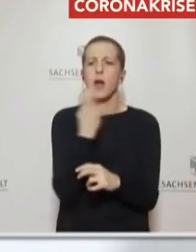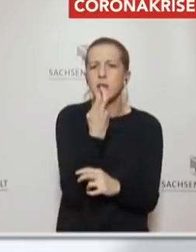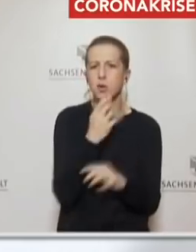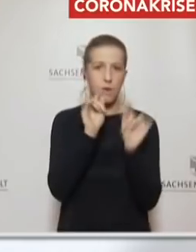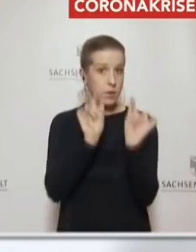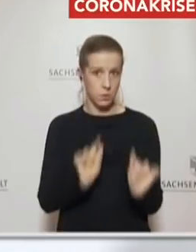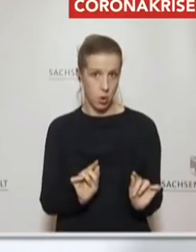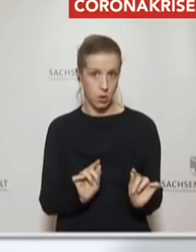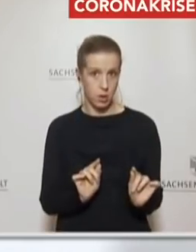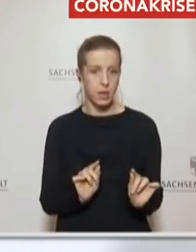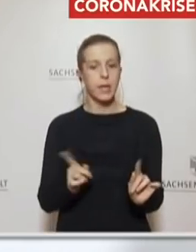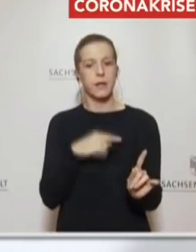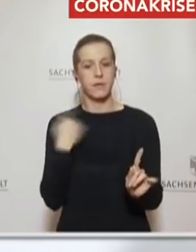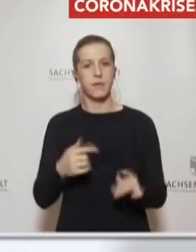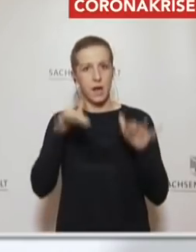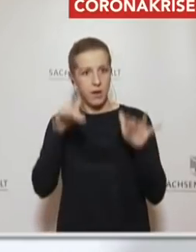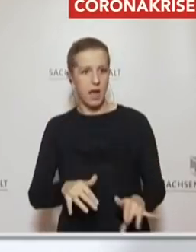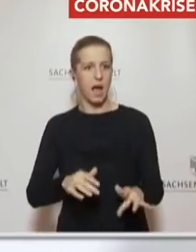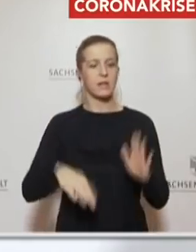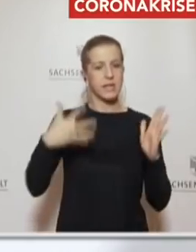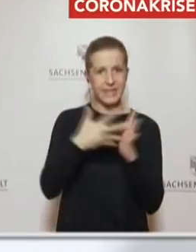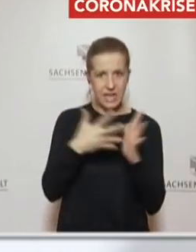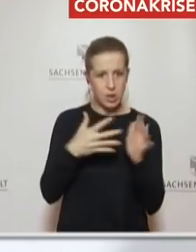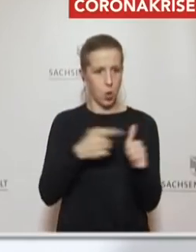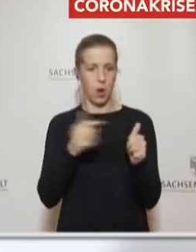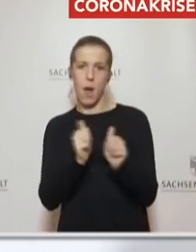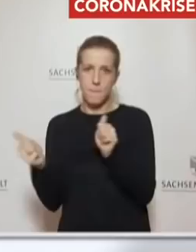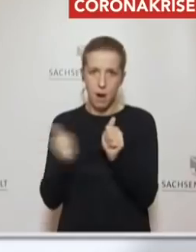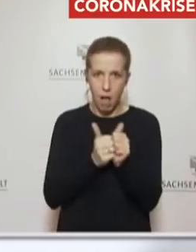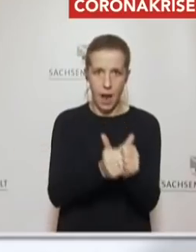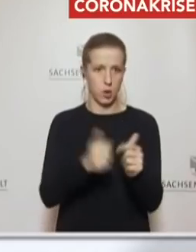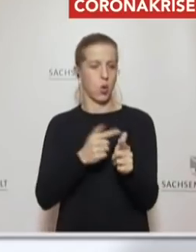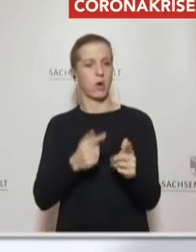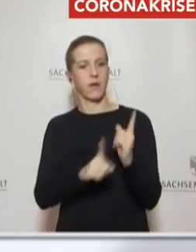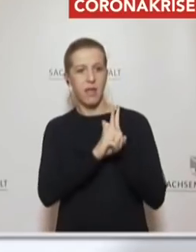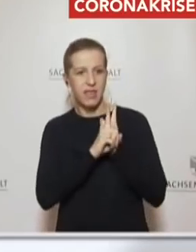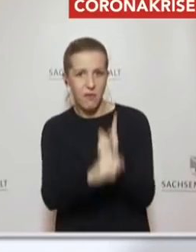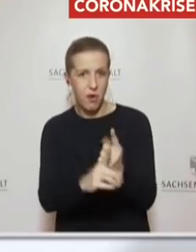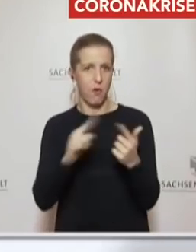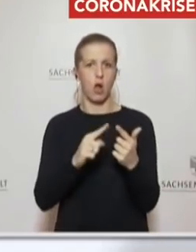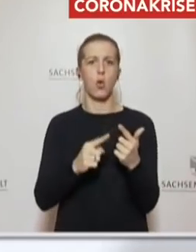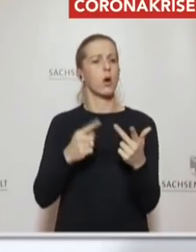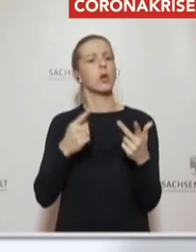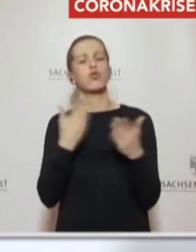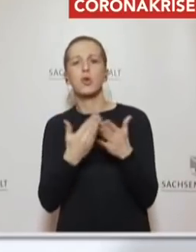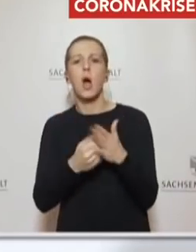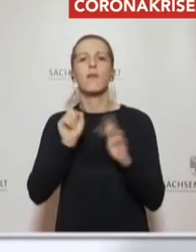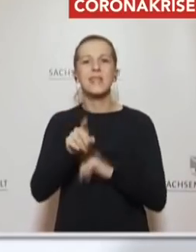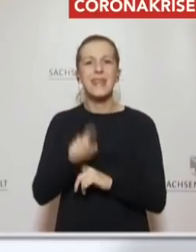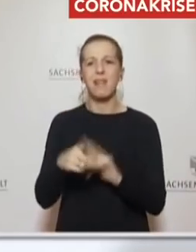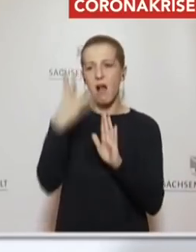unter klaren, kontrollierten Gesichtspunkten der Testung, der Begleitung, der Nachverfolgbarkeit, unter Nutzung von Apps und allen